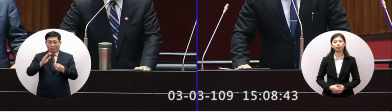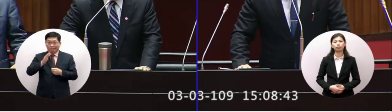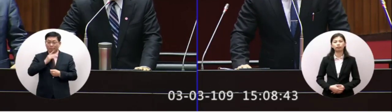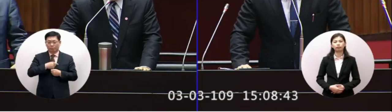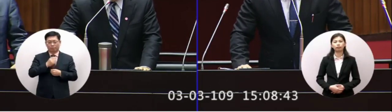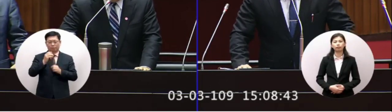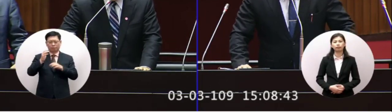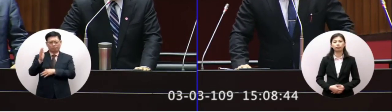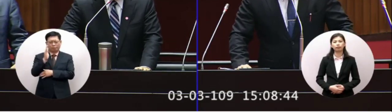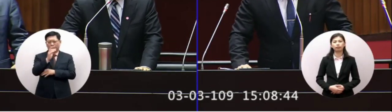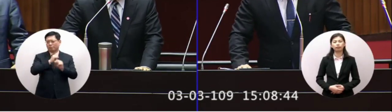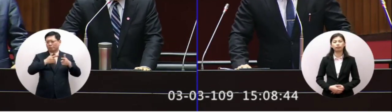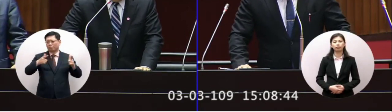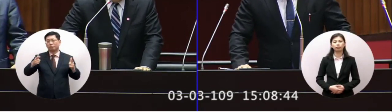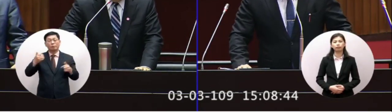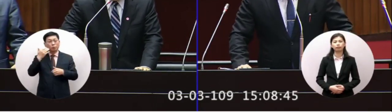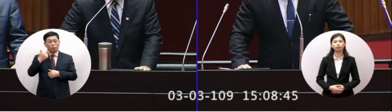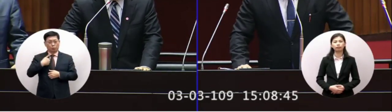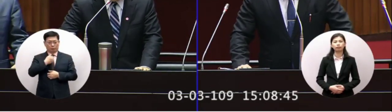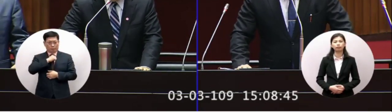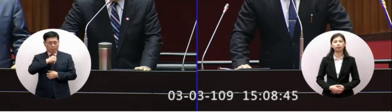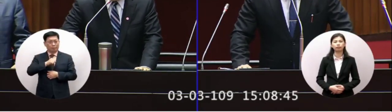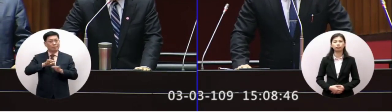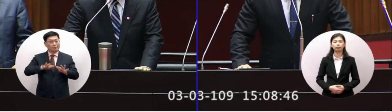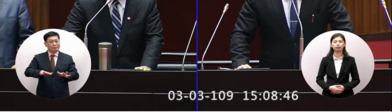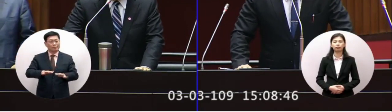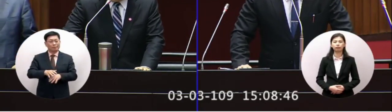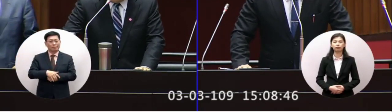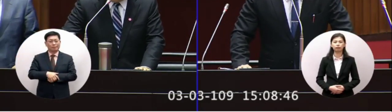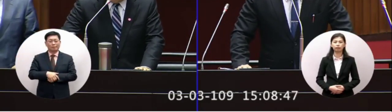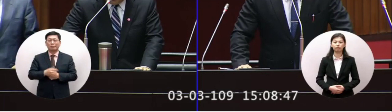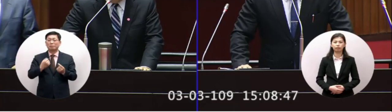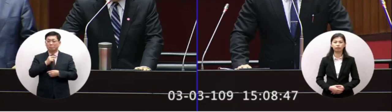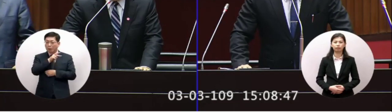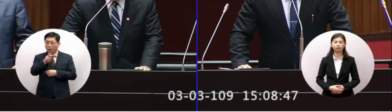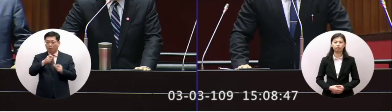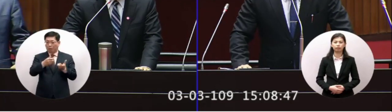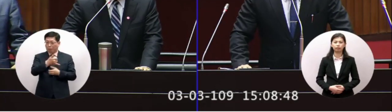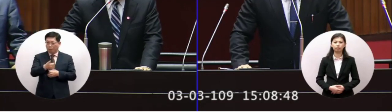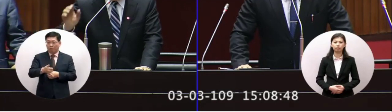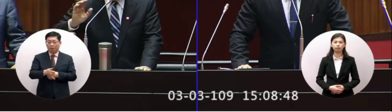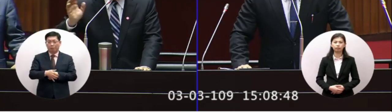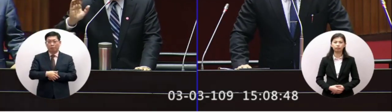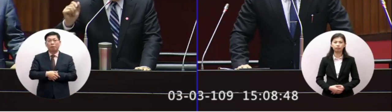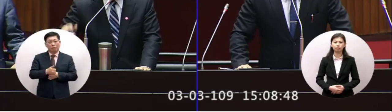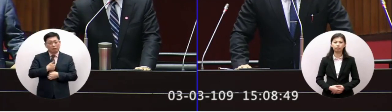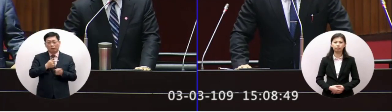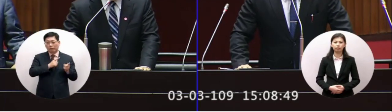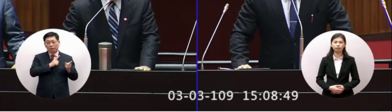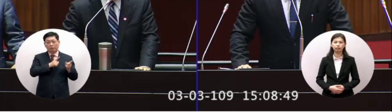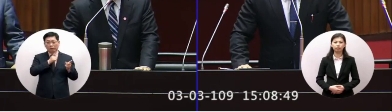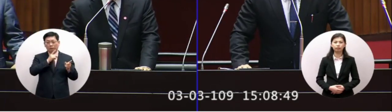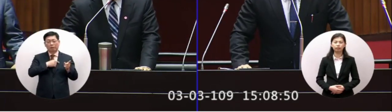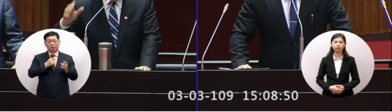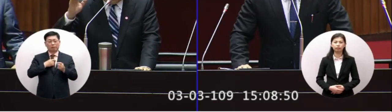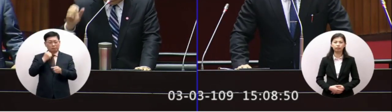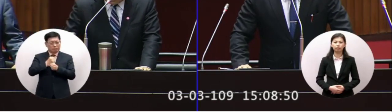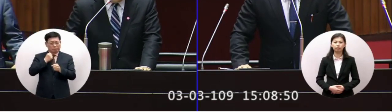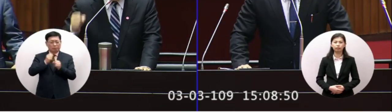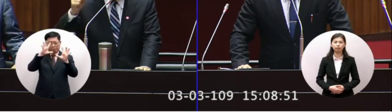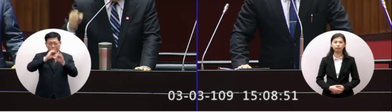过一个国家一个国家不同，如果台湾在这个时候你看到公务人员，那真的是夜以继